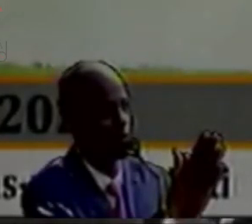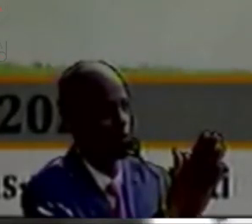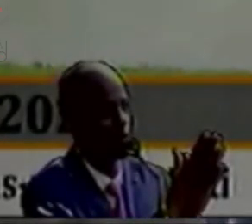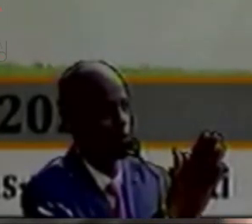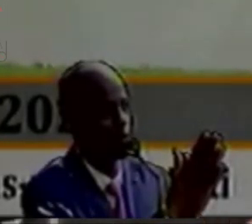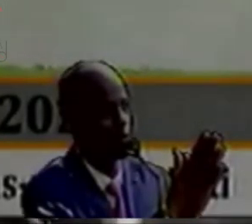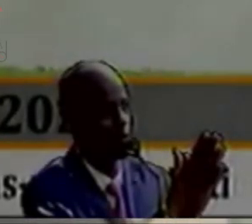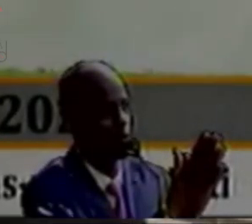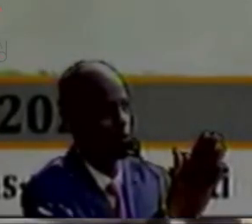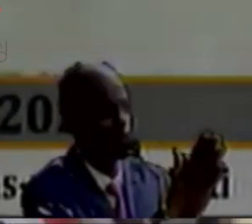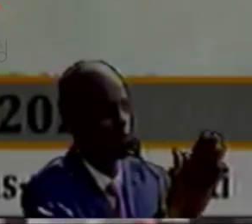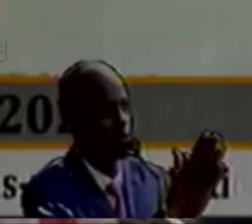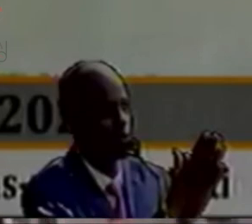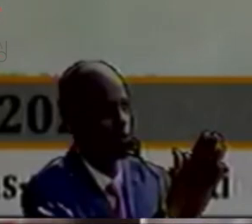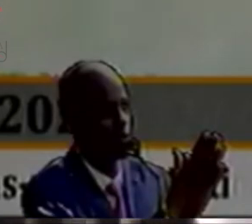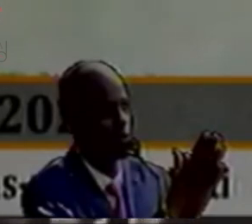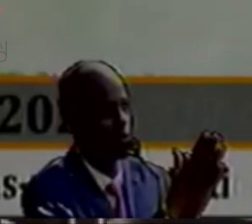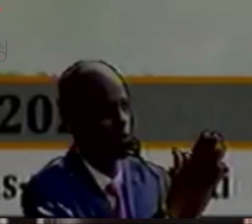de